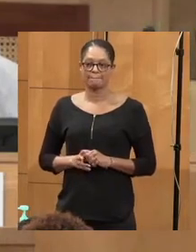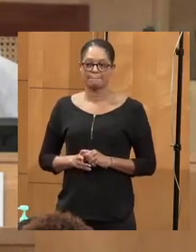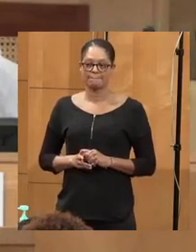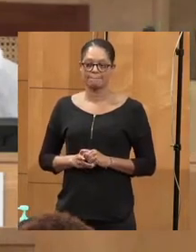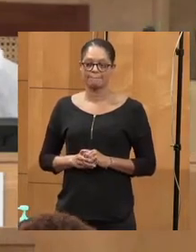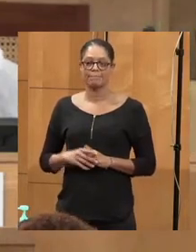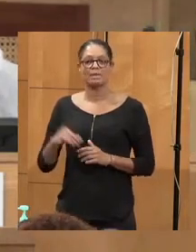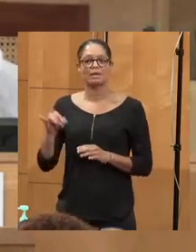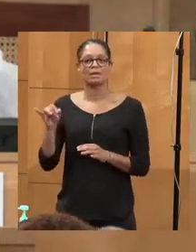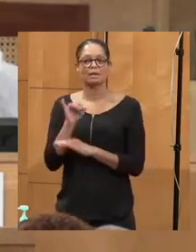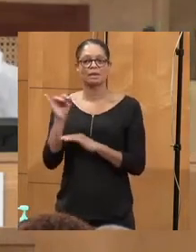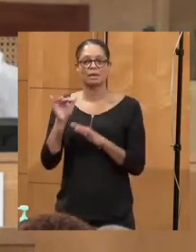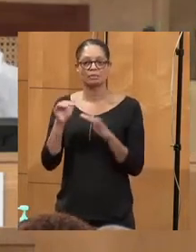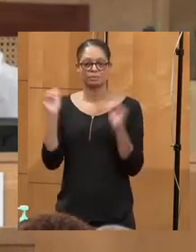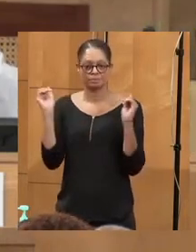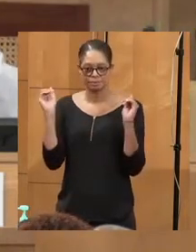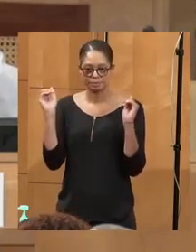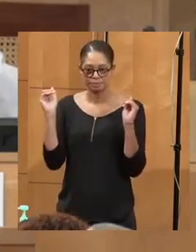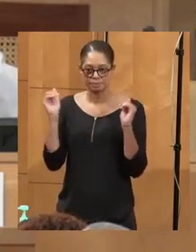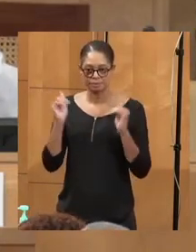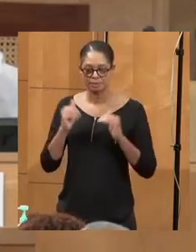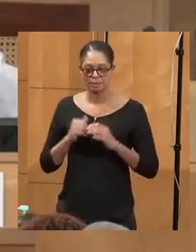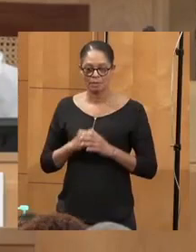Alors, quels sont ceux qui s'abstiennent?